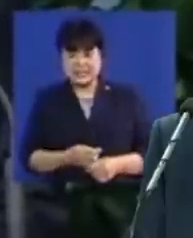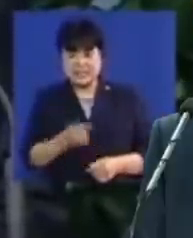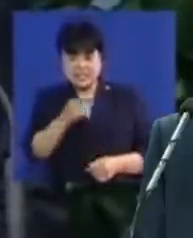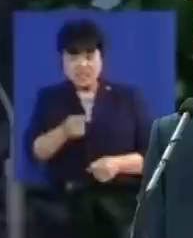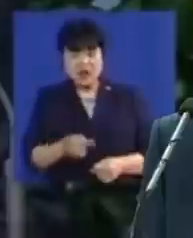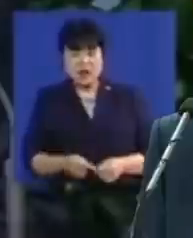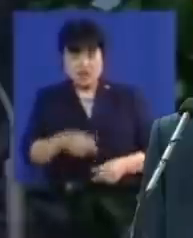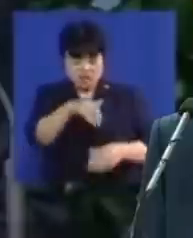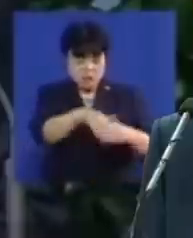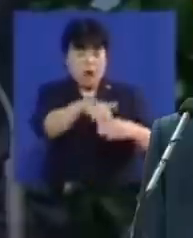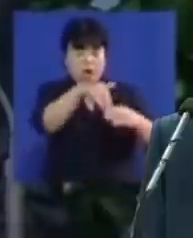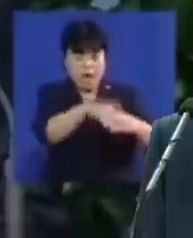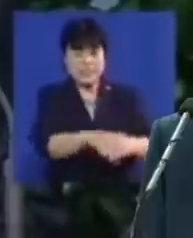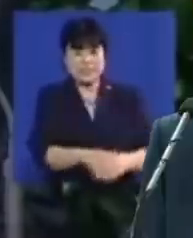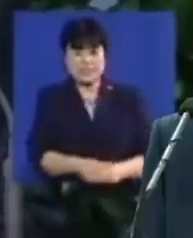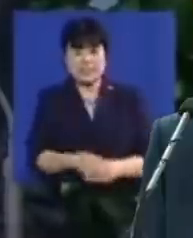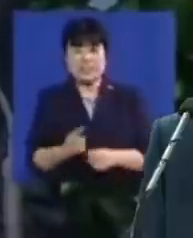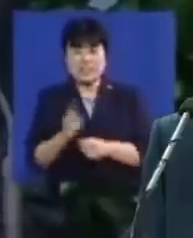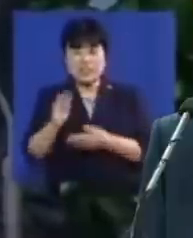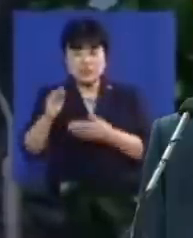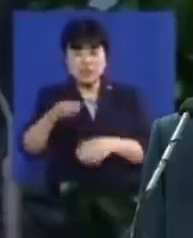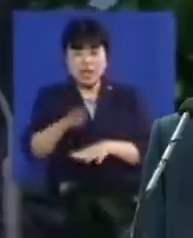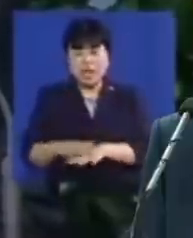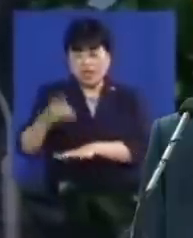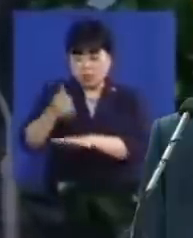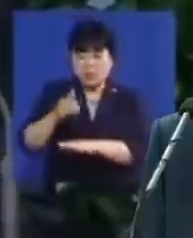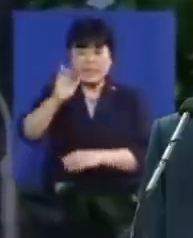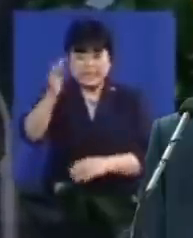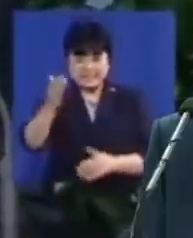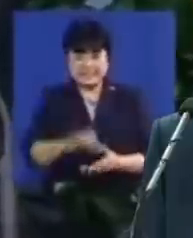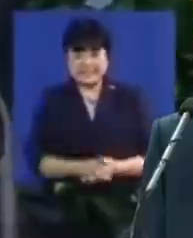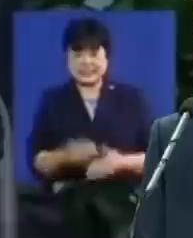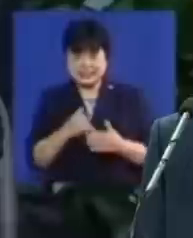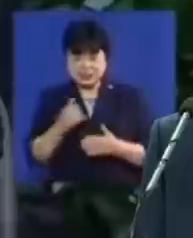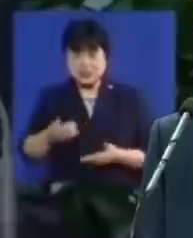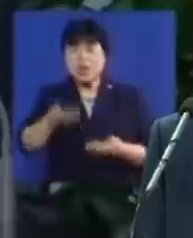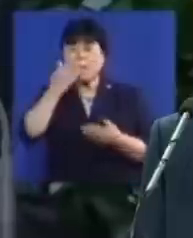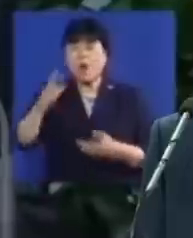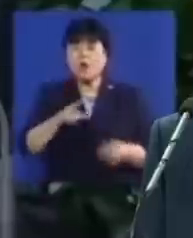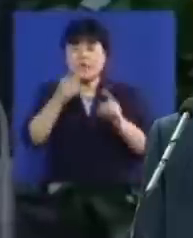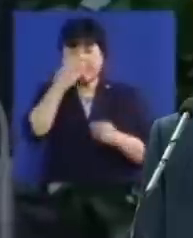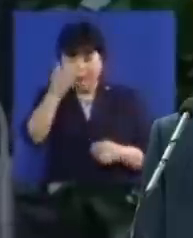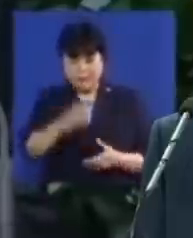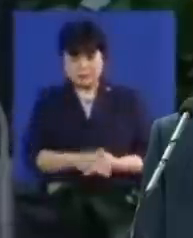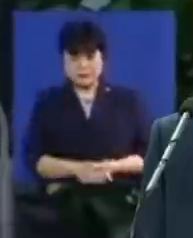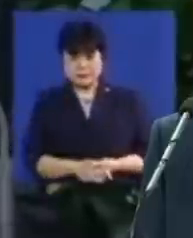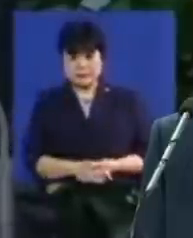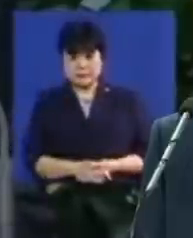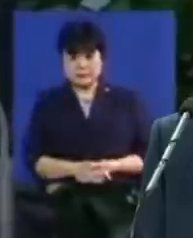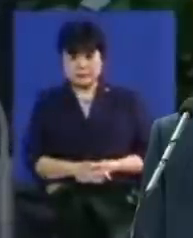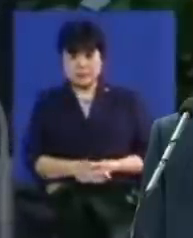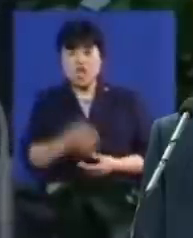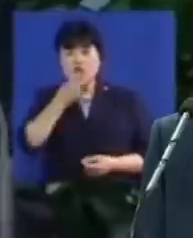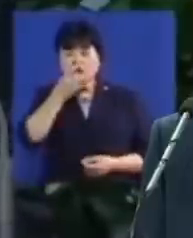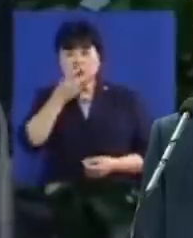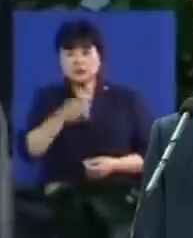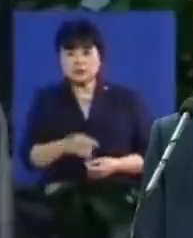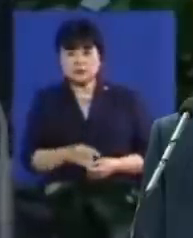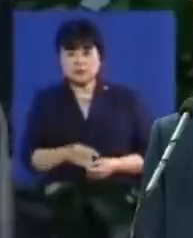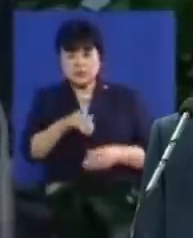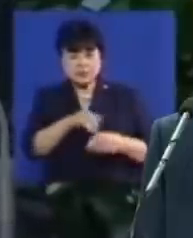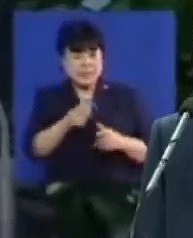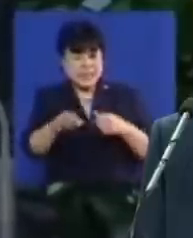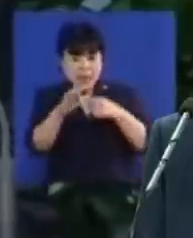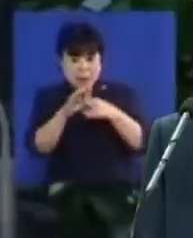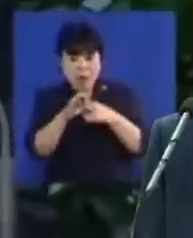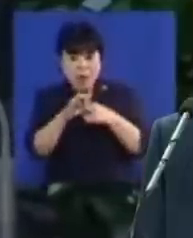이걸 심어야 명연에 농사가 되고 우리 식구들이 먹고 살 수가 있다. 이걸 심지